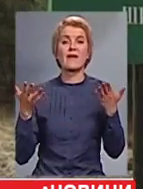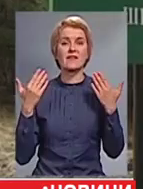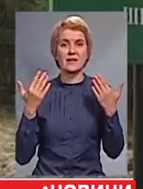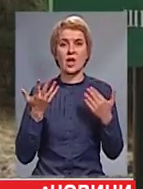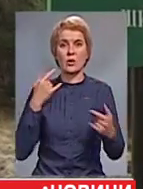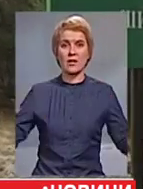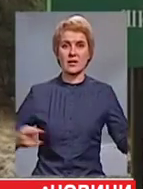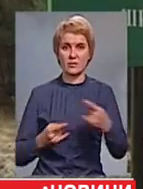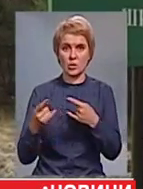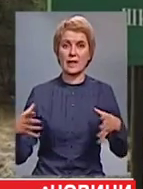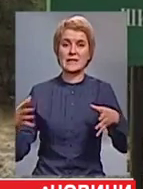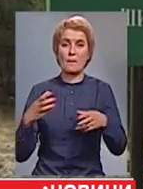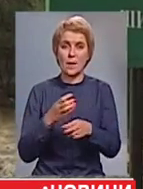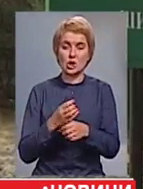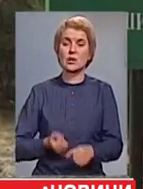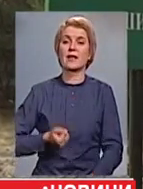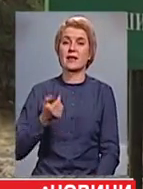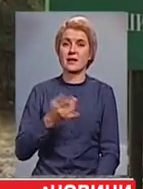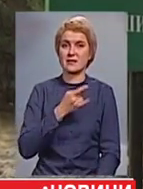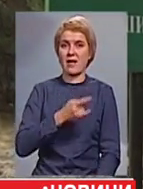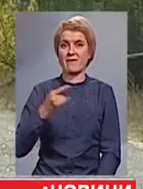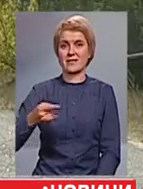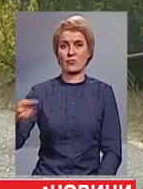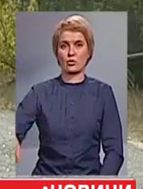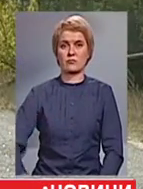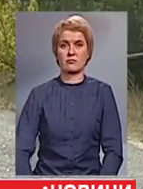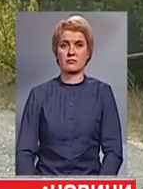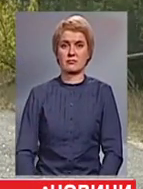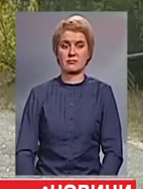автотрасах зменшиться кількість автівок. Наталія Балюк, Дмитро Шаншук. Новини на Першому.